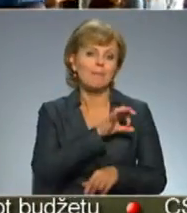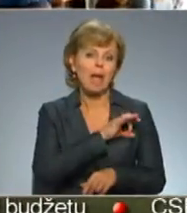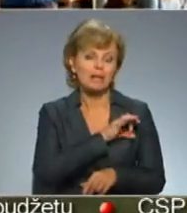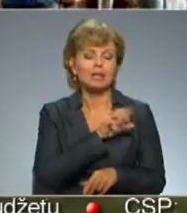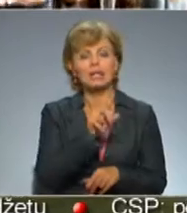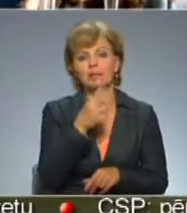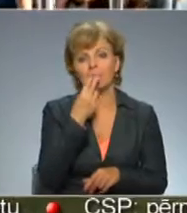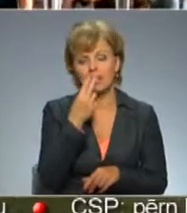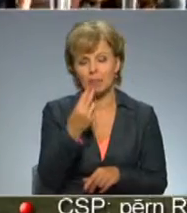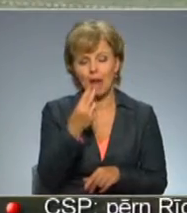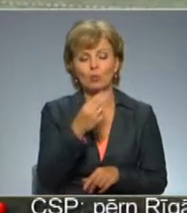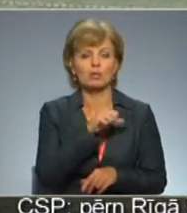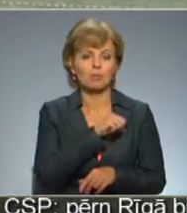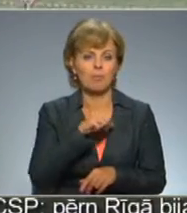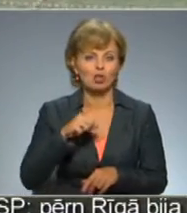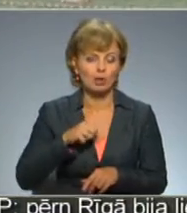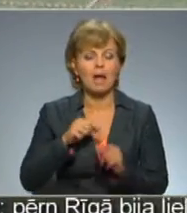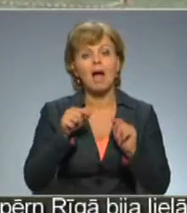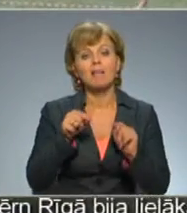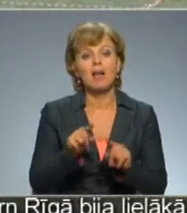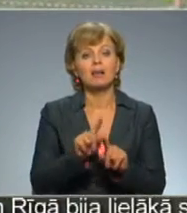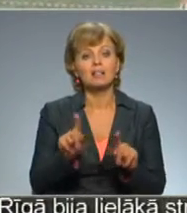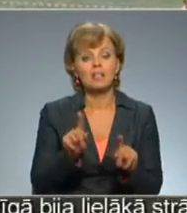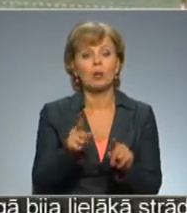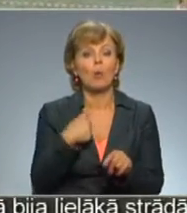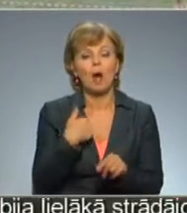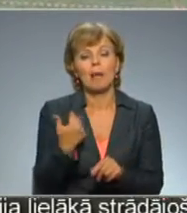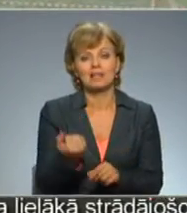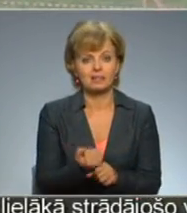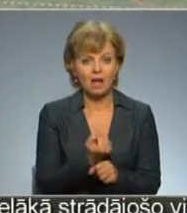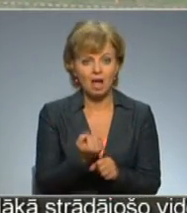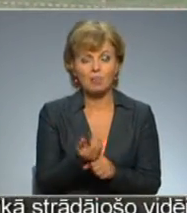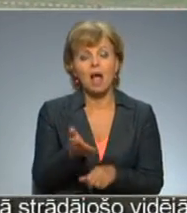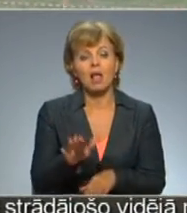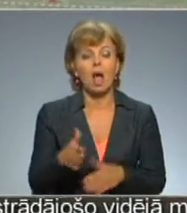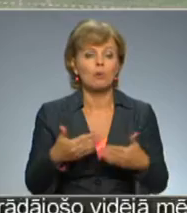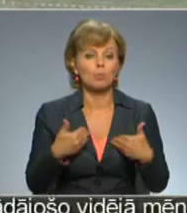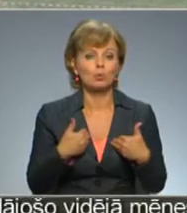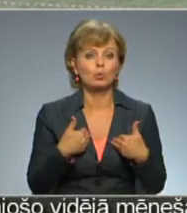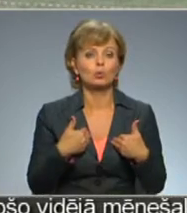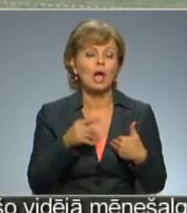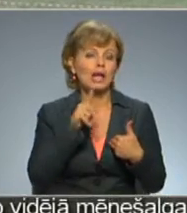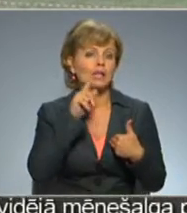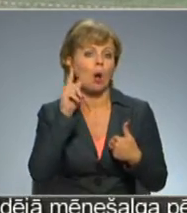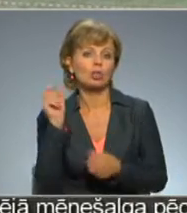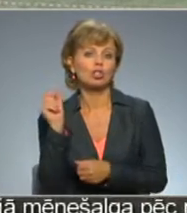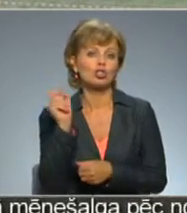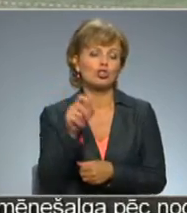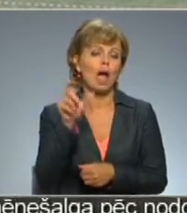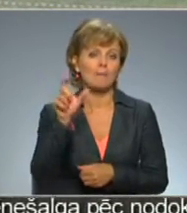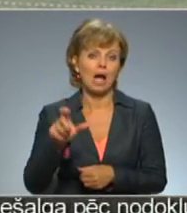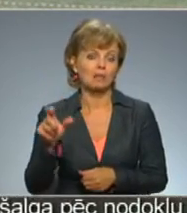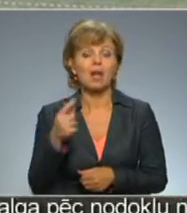tikt pamanītiem pašiem. Tas ir tas, ko mēs darām, ja? Lai mūsu jaunajiem šķēpmetiem būtu ne